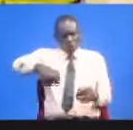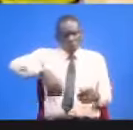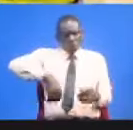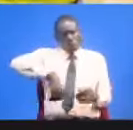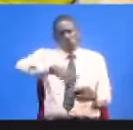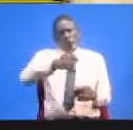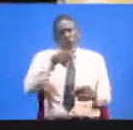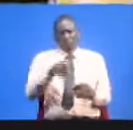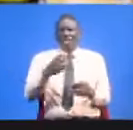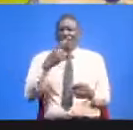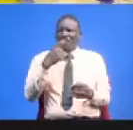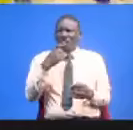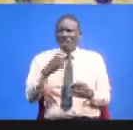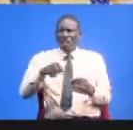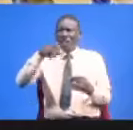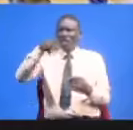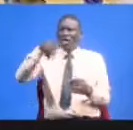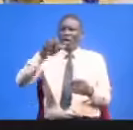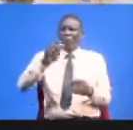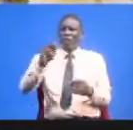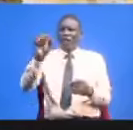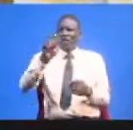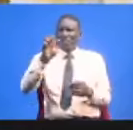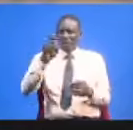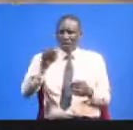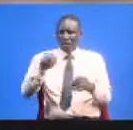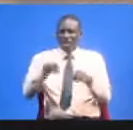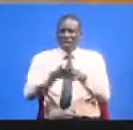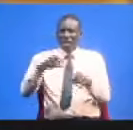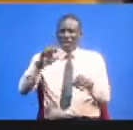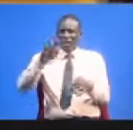nchini Pakistan anayejulikana kama Gama